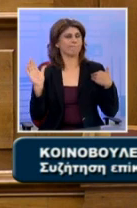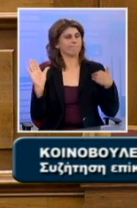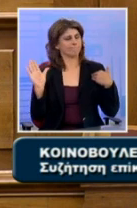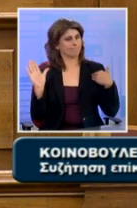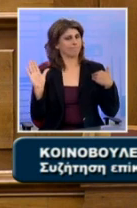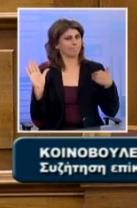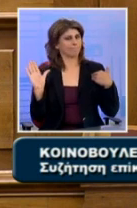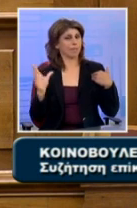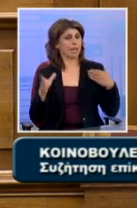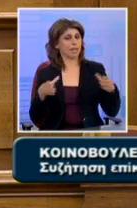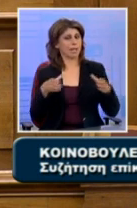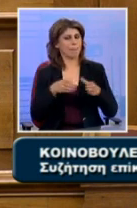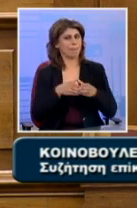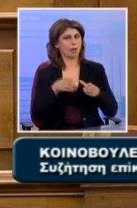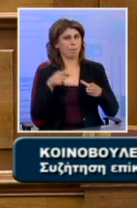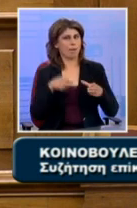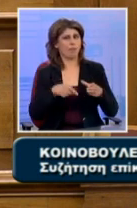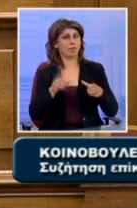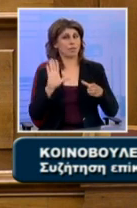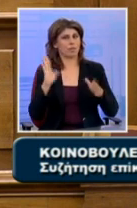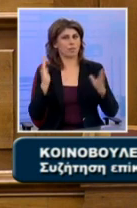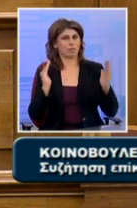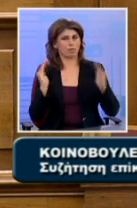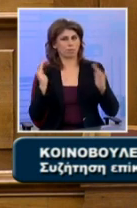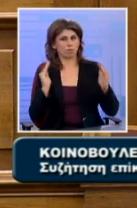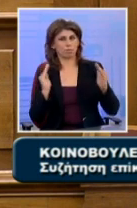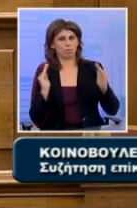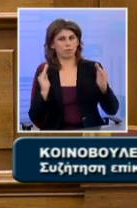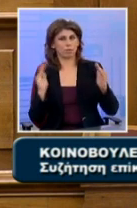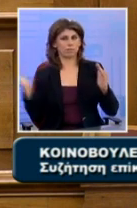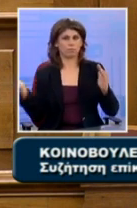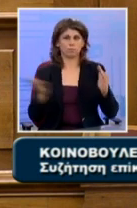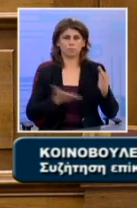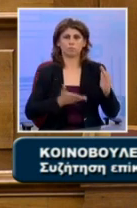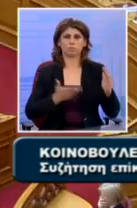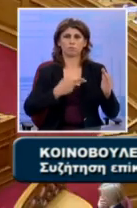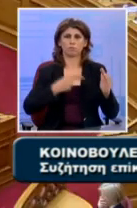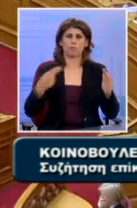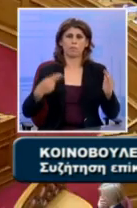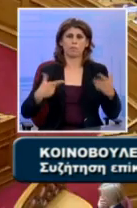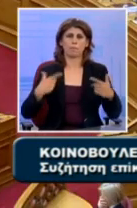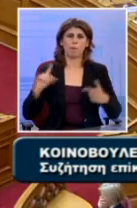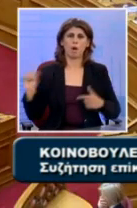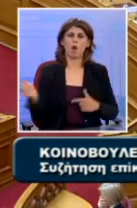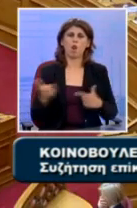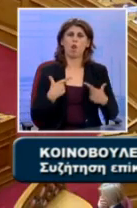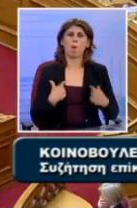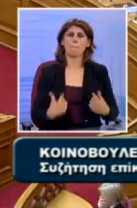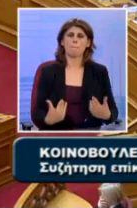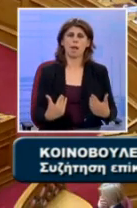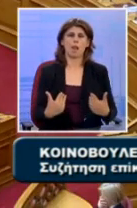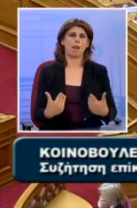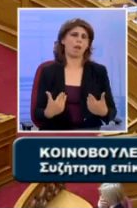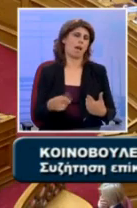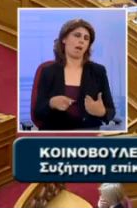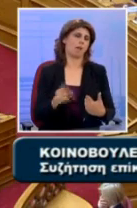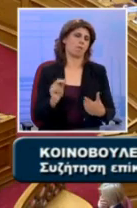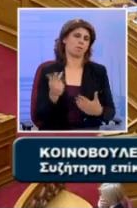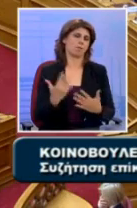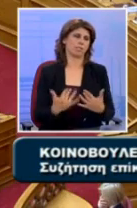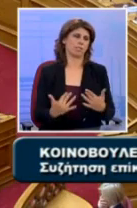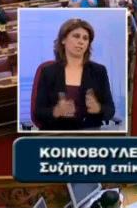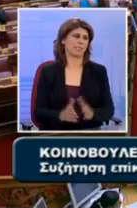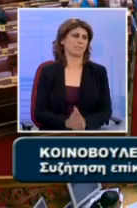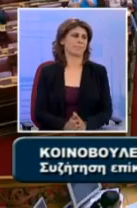φαντάζομαι ότι η Επιτροπή αυτή δεν θα διστάσει να φέρει το θέμα στην ολομέλεια της Βουλής. Σας ευχαριστώ πολύ.